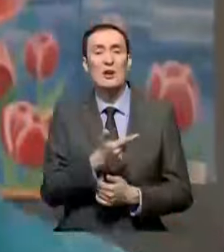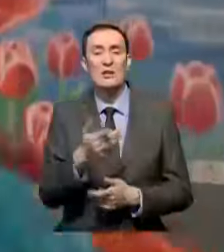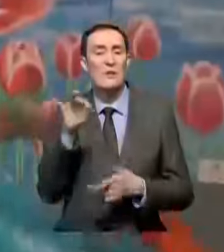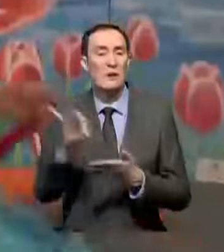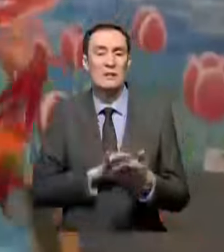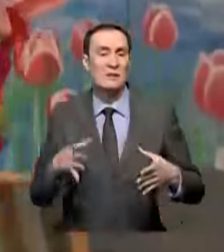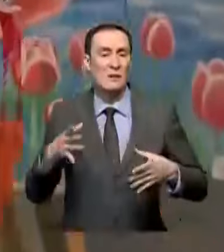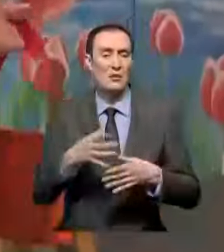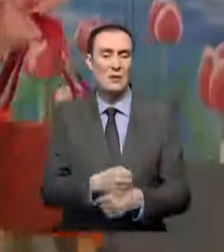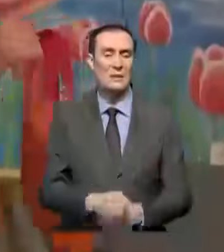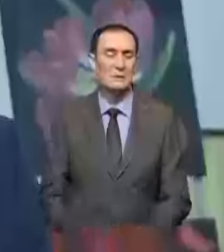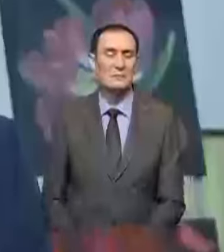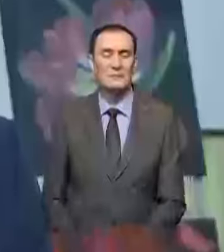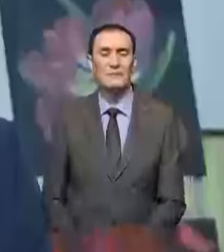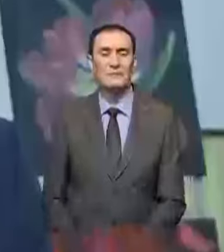резко сократилась.